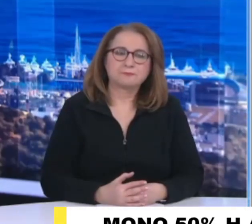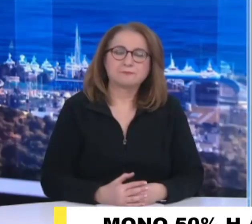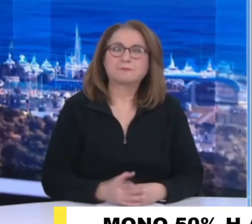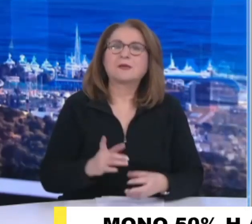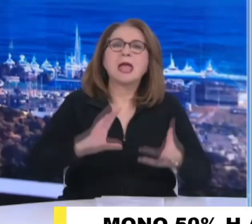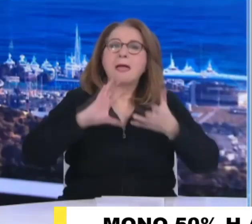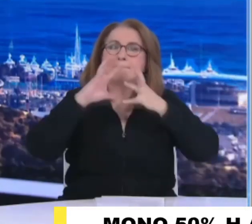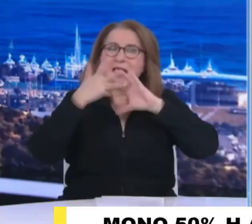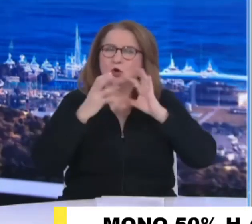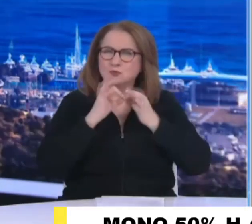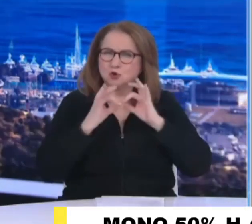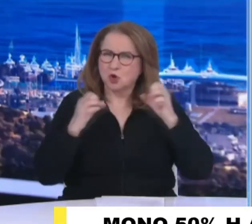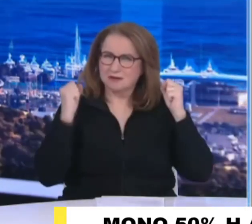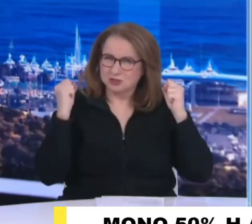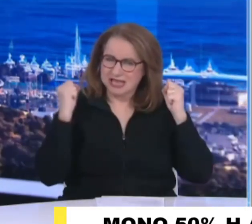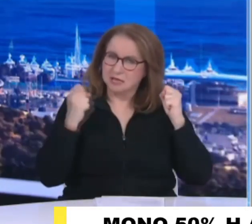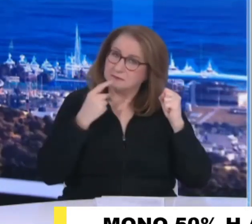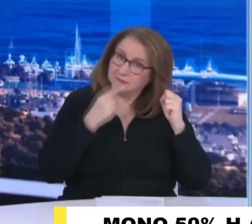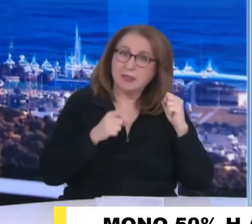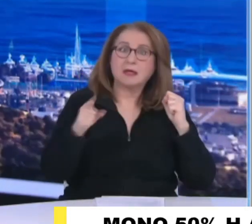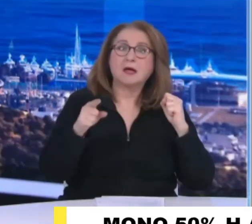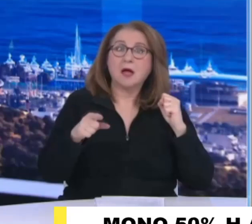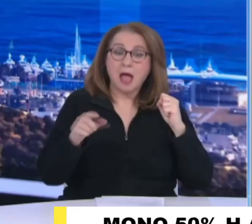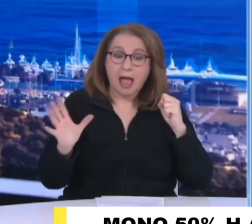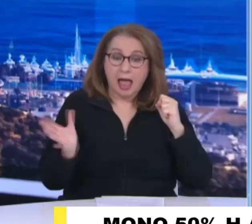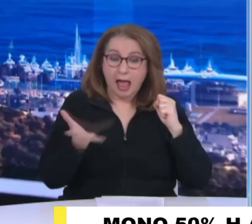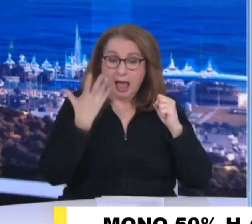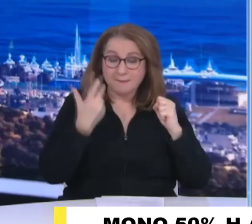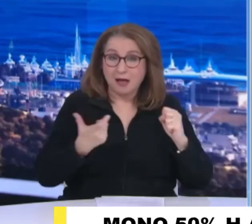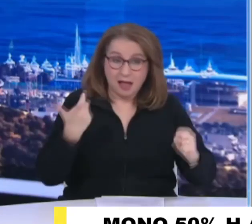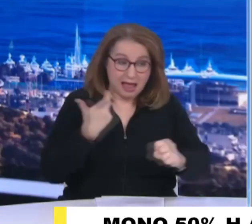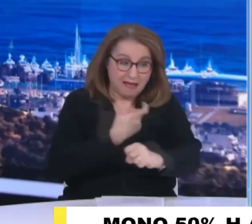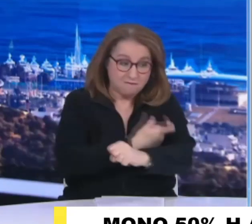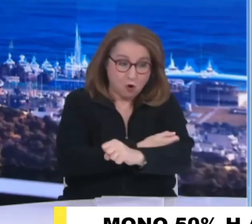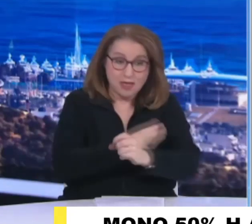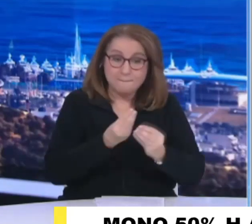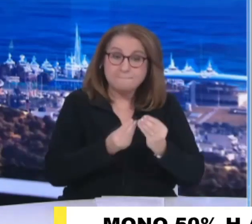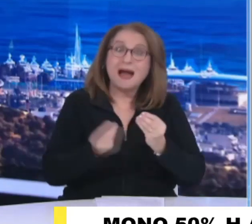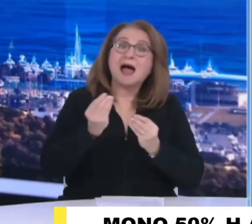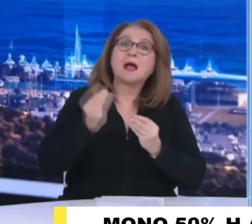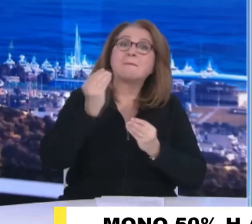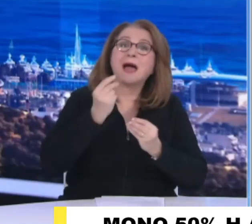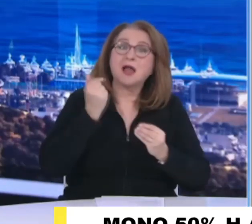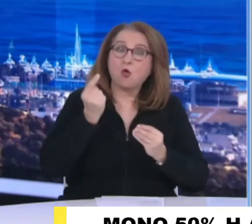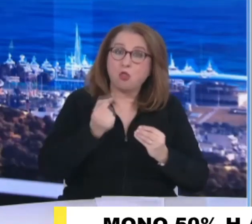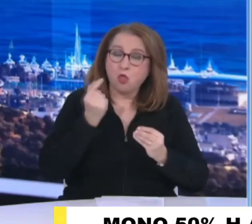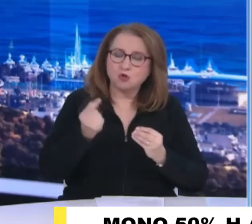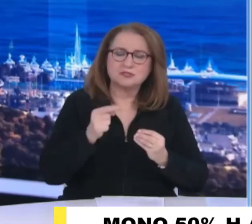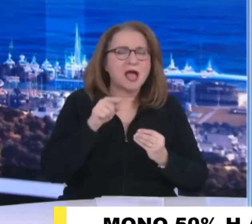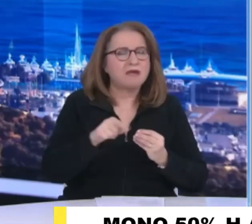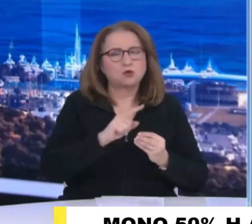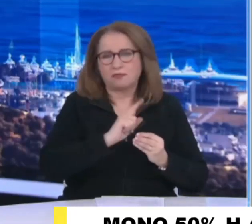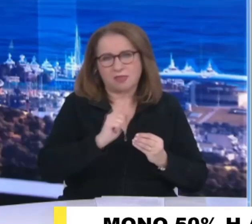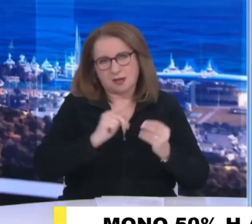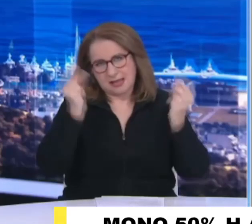μια δήλωση η οποία ήδη συζητιέται έντονα έκανε η πρόεδρος της Εθνικής Επιτροπής Εμβολιασμών Μαρία Θεοδωρίδου. Στην καθιερωμένη